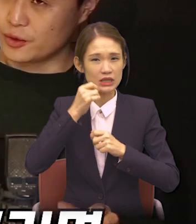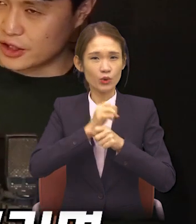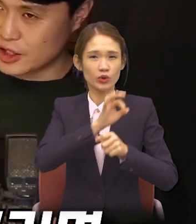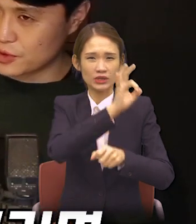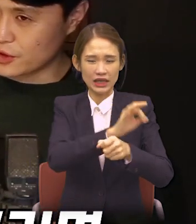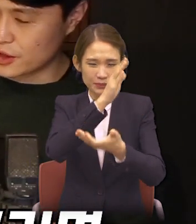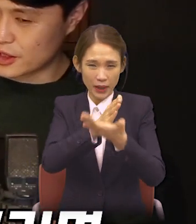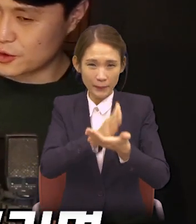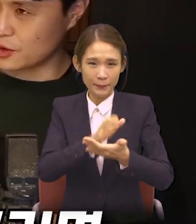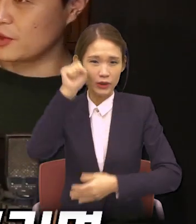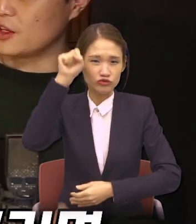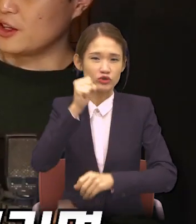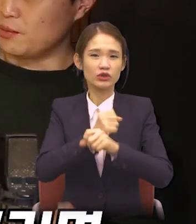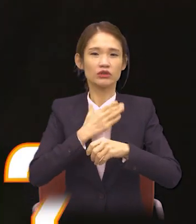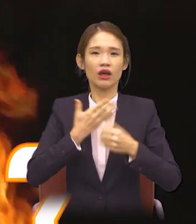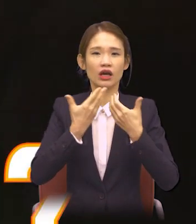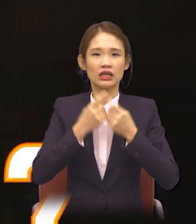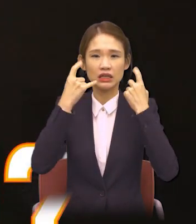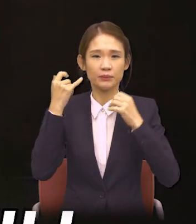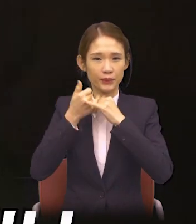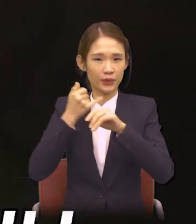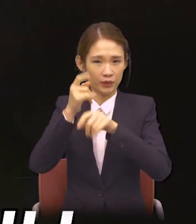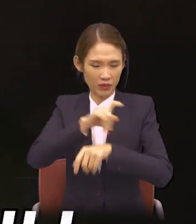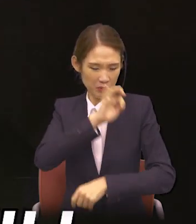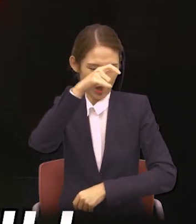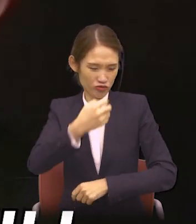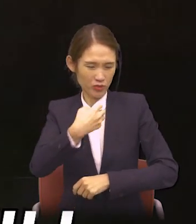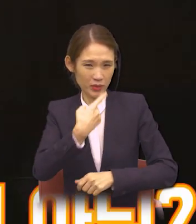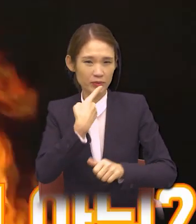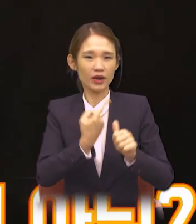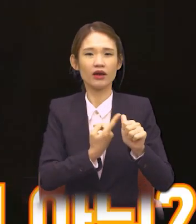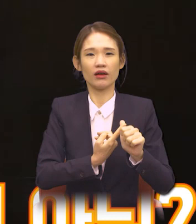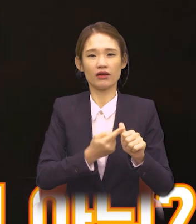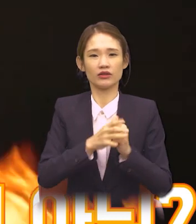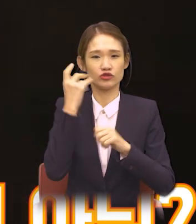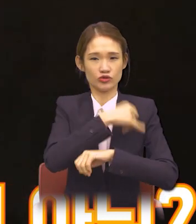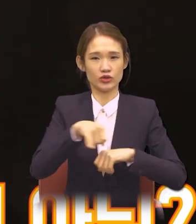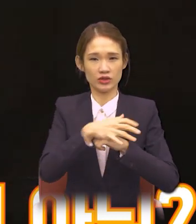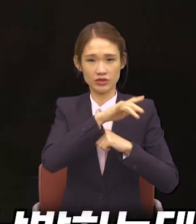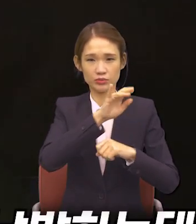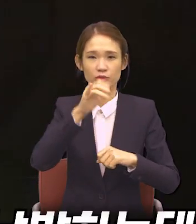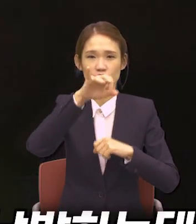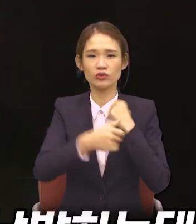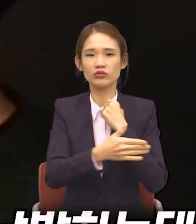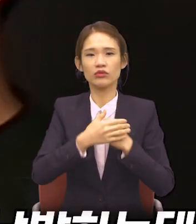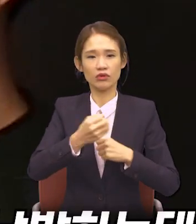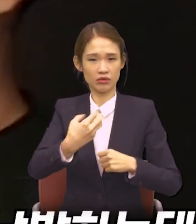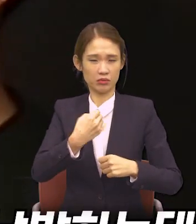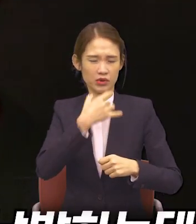때 나 일본 여행 가려고 그러면 내국노 아님 뭐 이런 식으로 한다거나 중국인이 비위생적인 거 사실 아님 뭐 이렇게 막